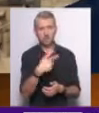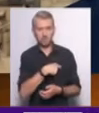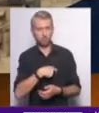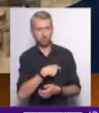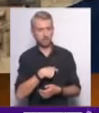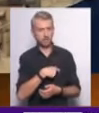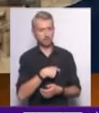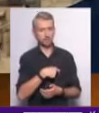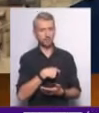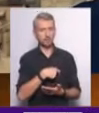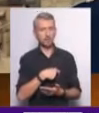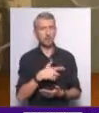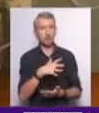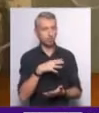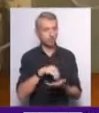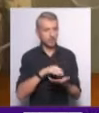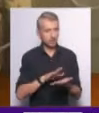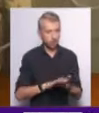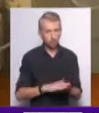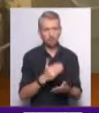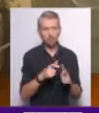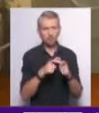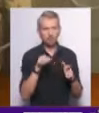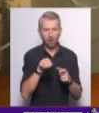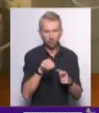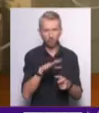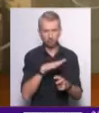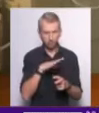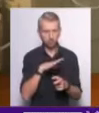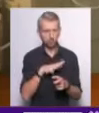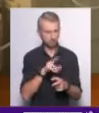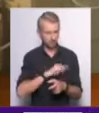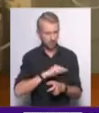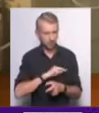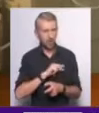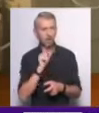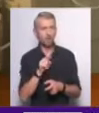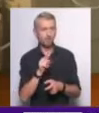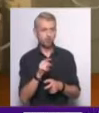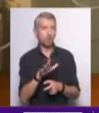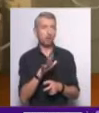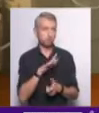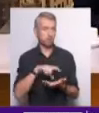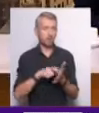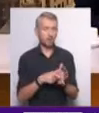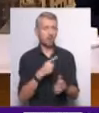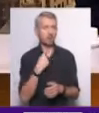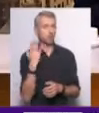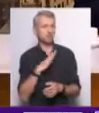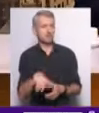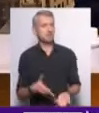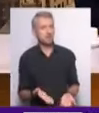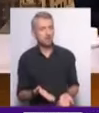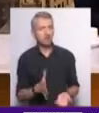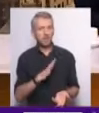депутатів були зареєстровані, їхні карточки були в системі. А вони швидше за все були в залі, але не проголосували. І дійсно була